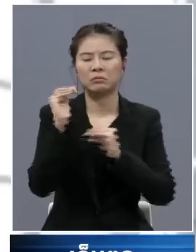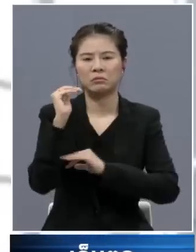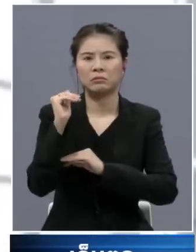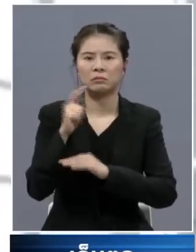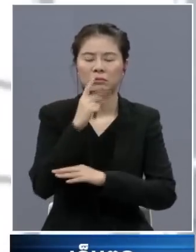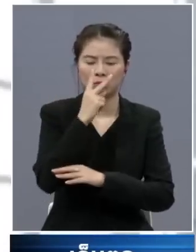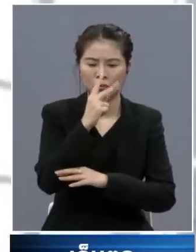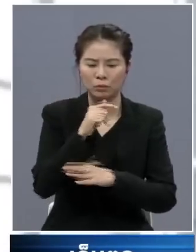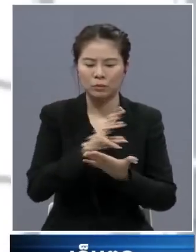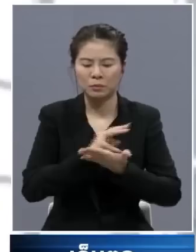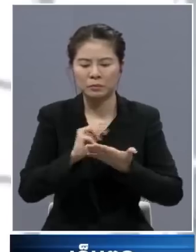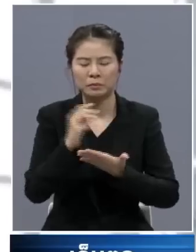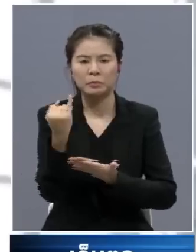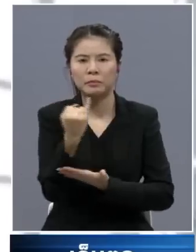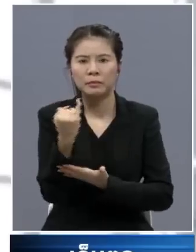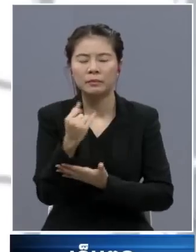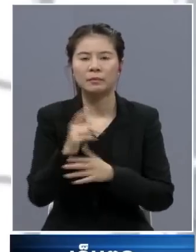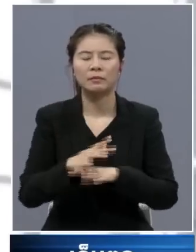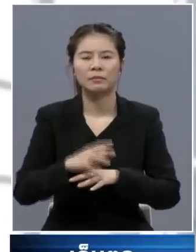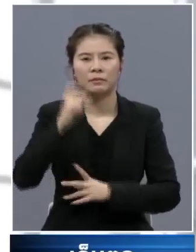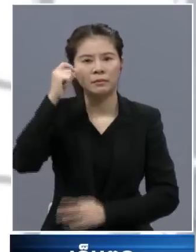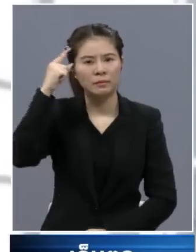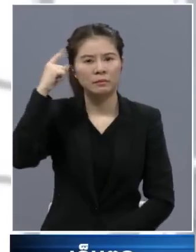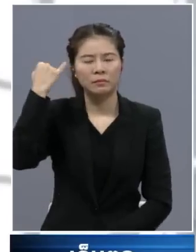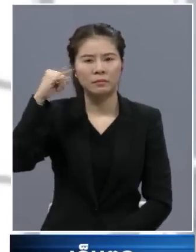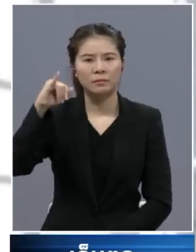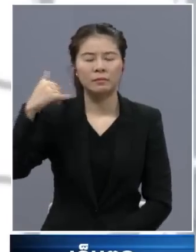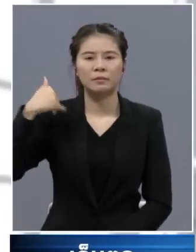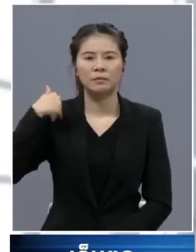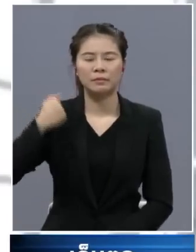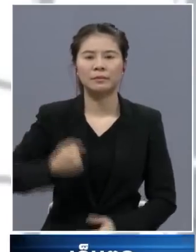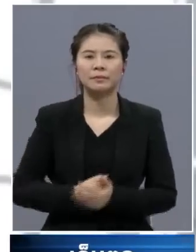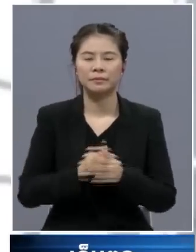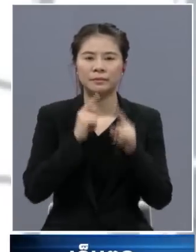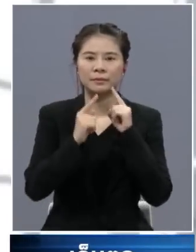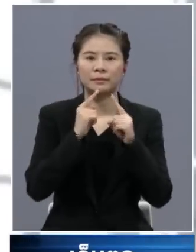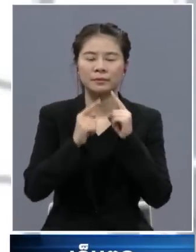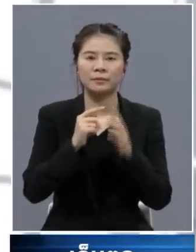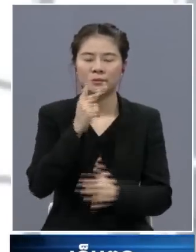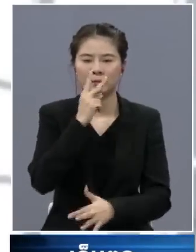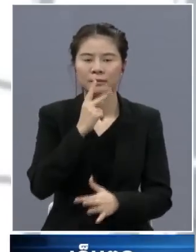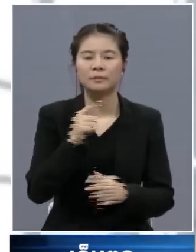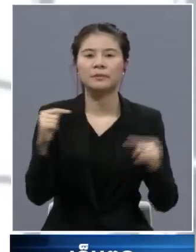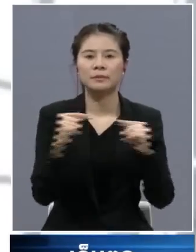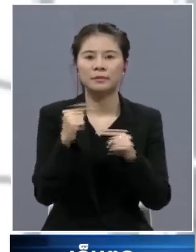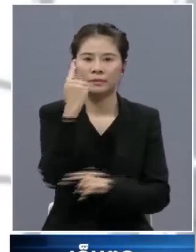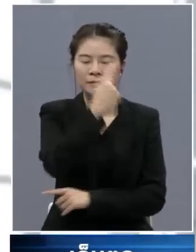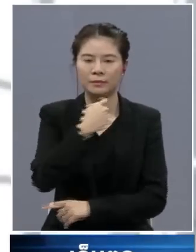จะดูว่าเดี๋ยวความเข้าใจมันจะคลาดเคลื่อนไปไหมนะฮะอันนี้ก็เป็นสองฝ่ายที่เขาพูดคุยกันเขาไปดูอีกฝากหนึ่งฮะ